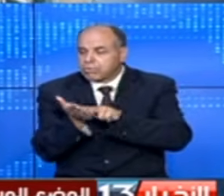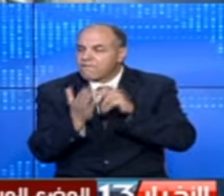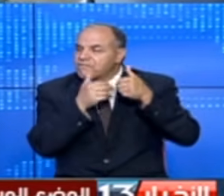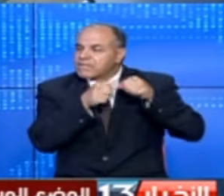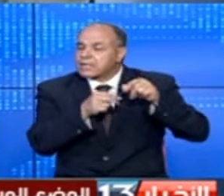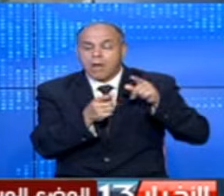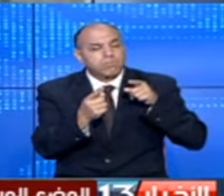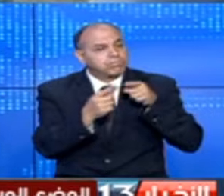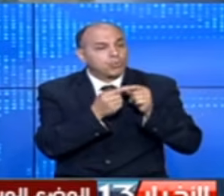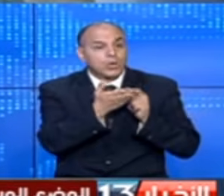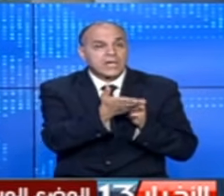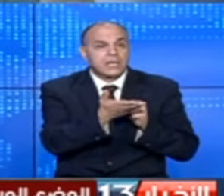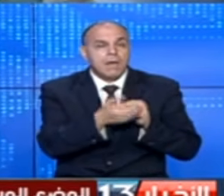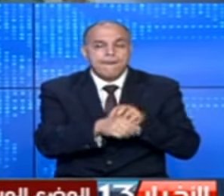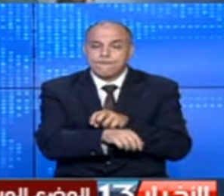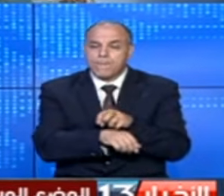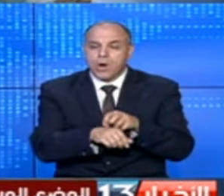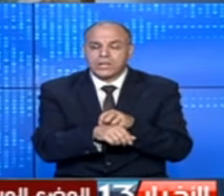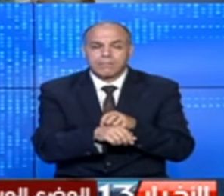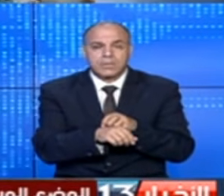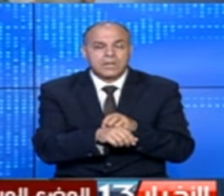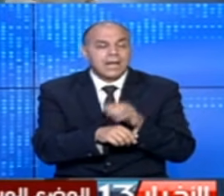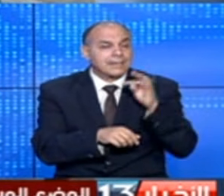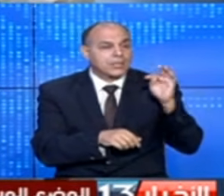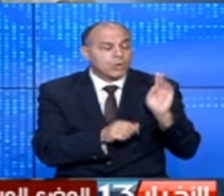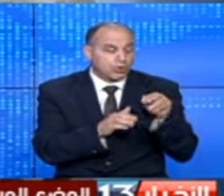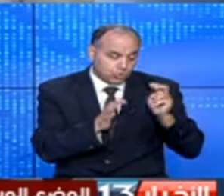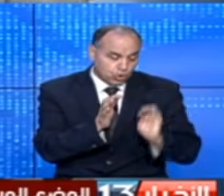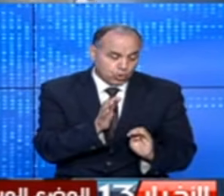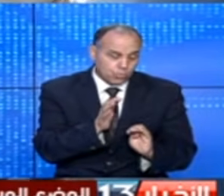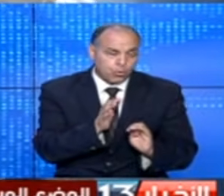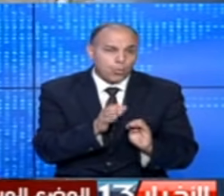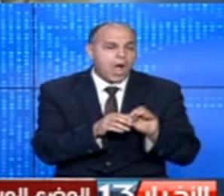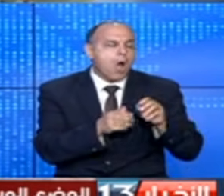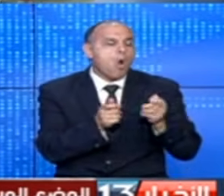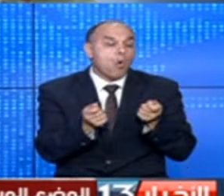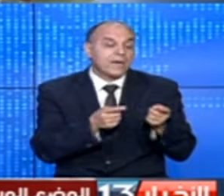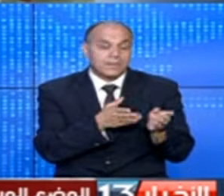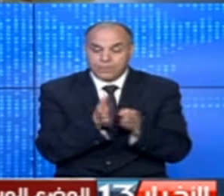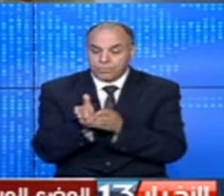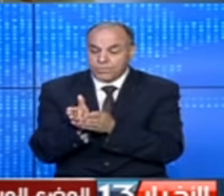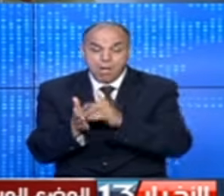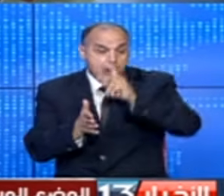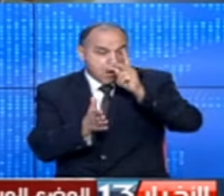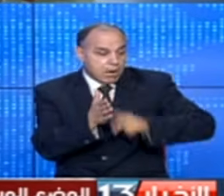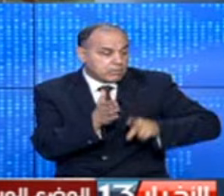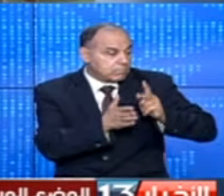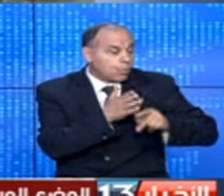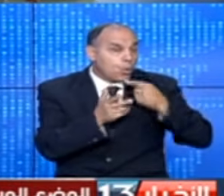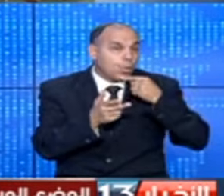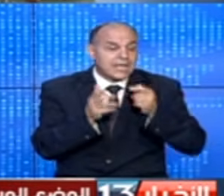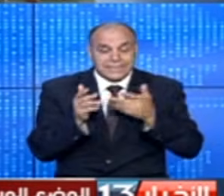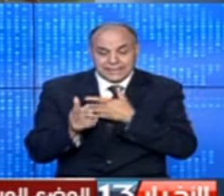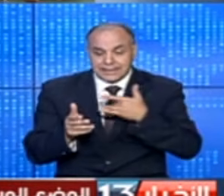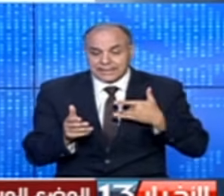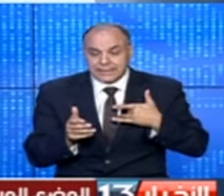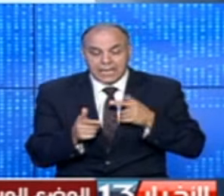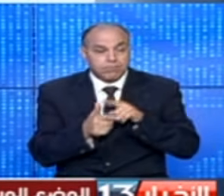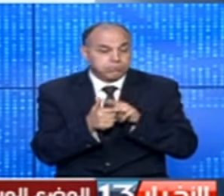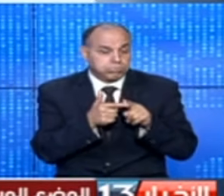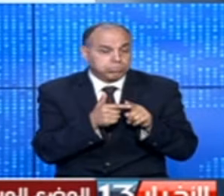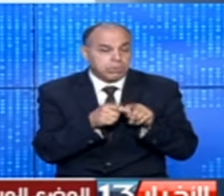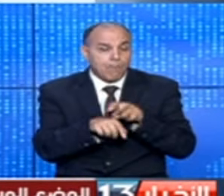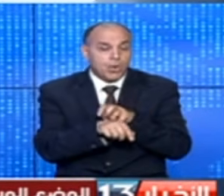الصحي الموجه بمعتمديتي تطاوين الجنوبية وغمراسن. وتفرض قرارات الحجر الصحي بصنفيه في